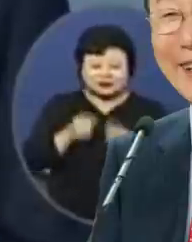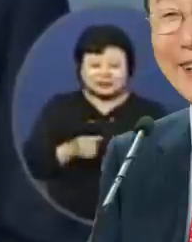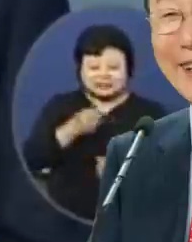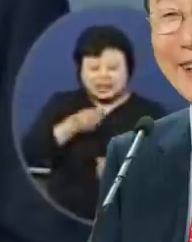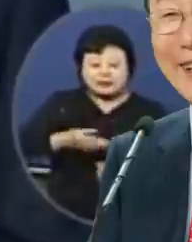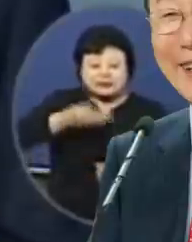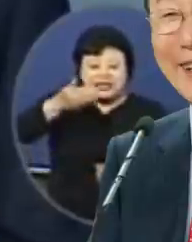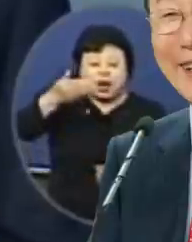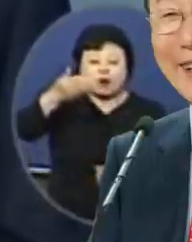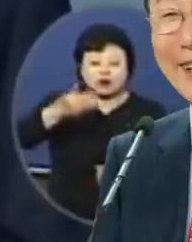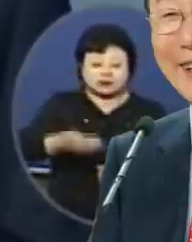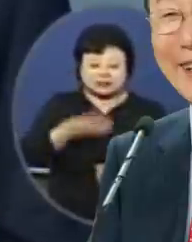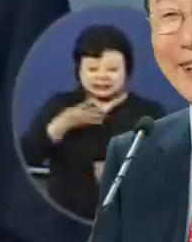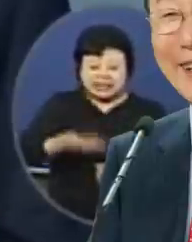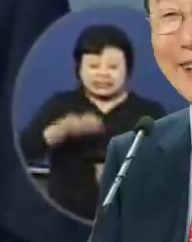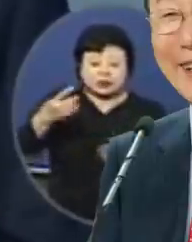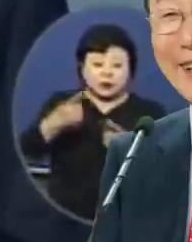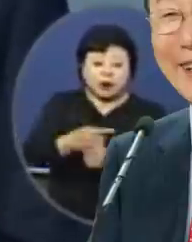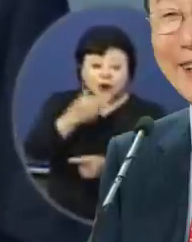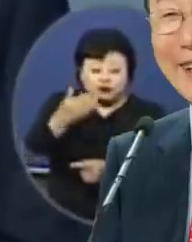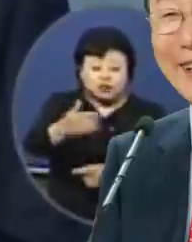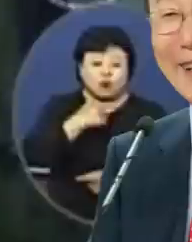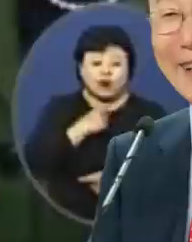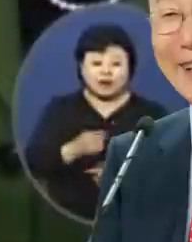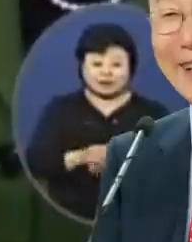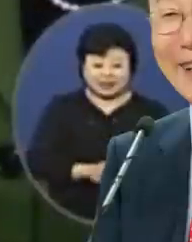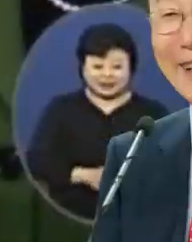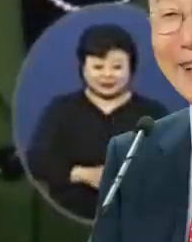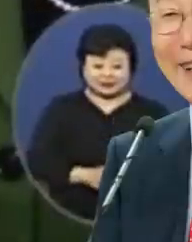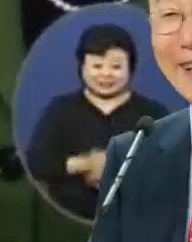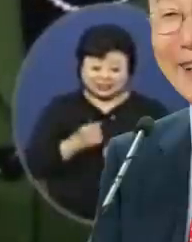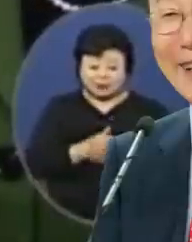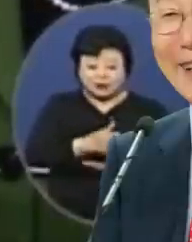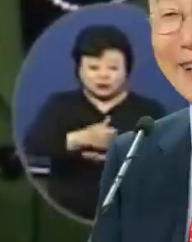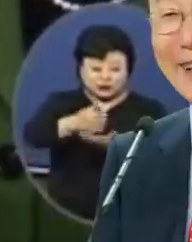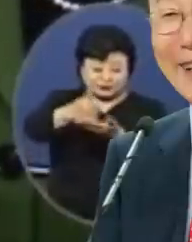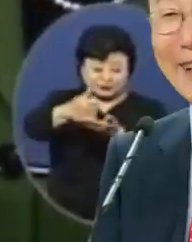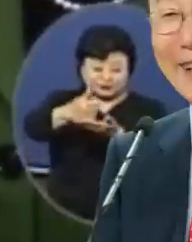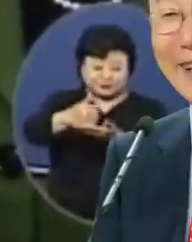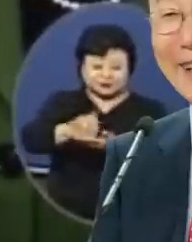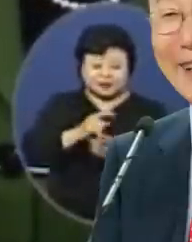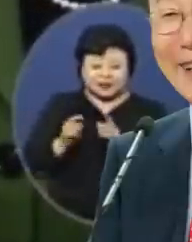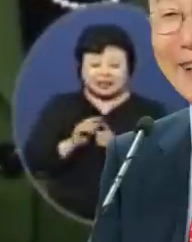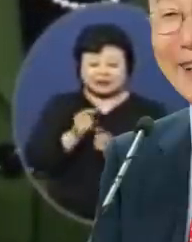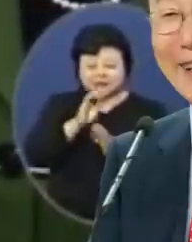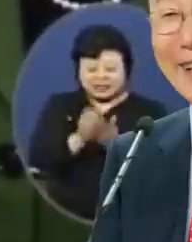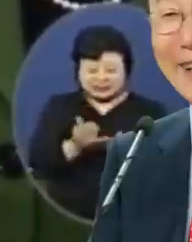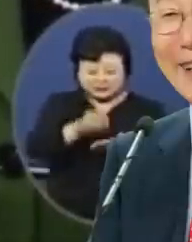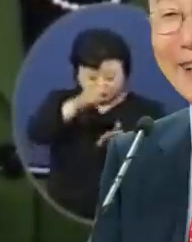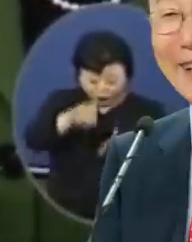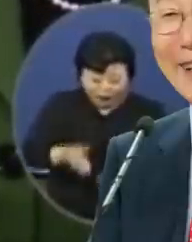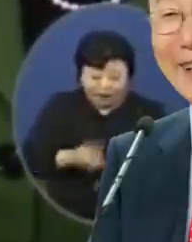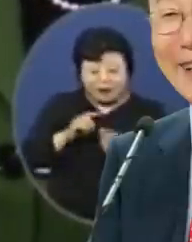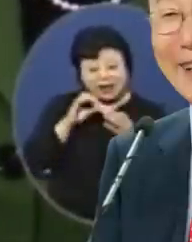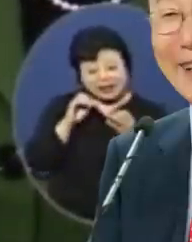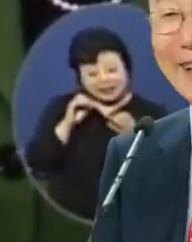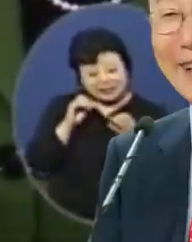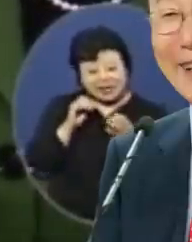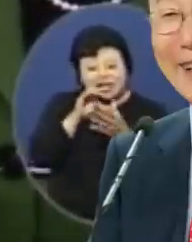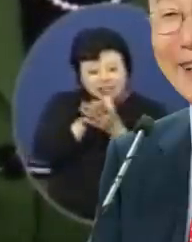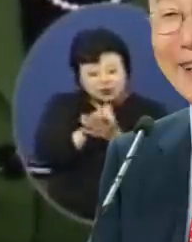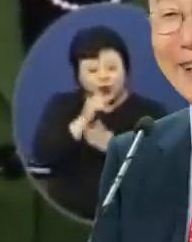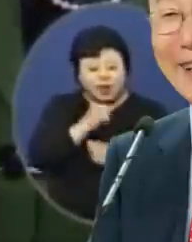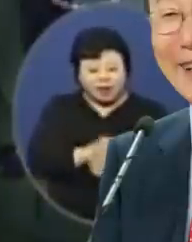인생을 4차원으로 변화시키기를 원하시는 것입니다. 그래서 주님은 성경을 읽어라, 성경을 통해서 나와 말하자,